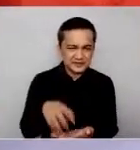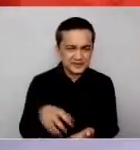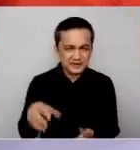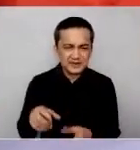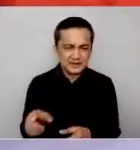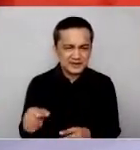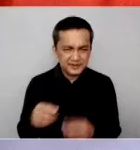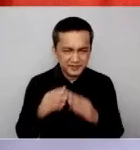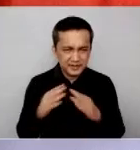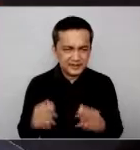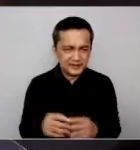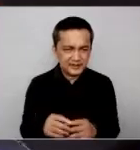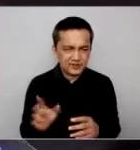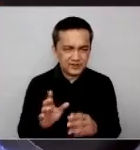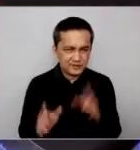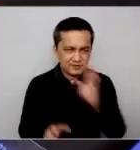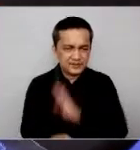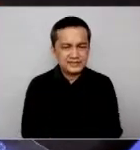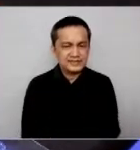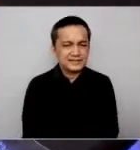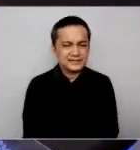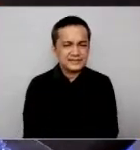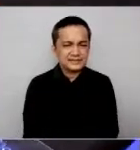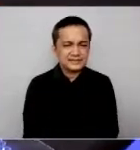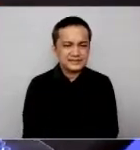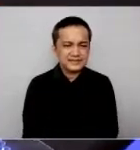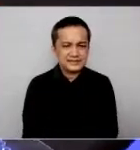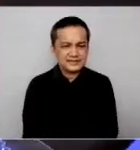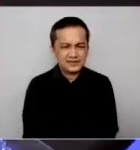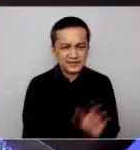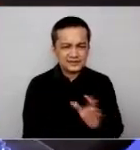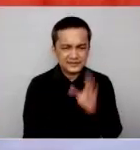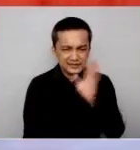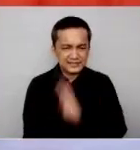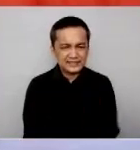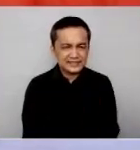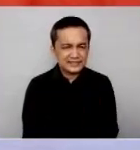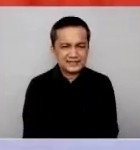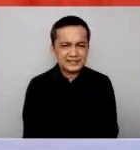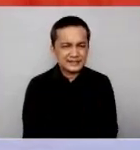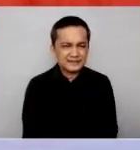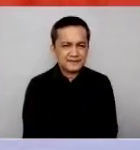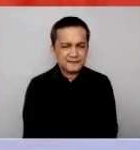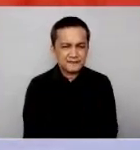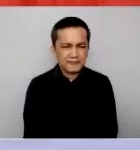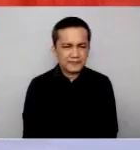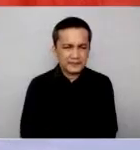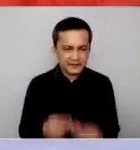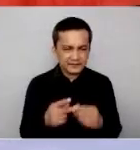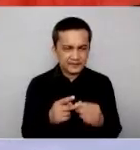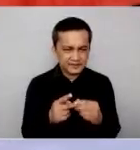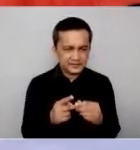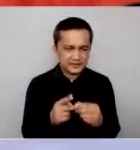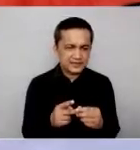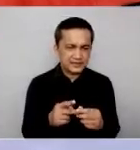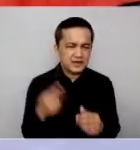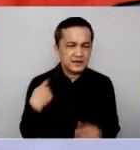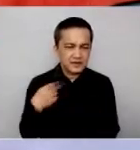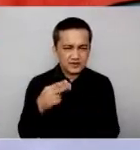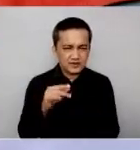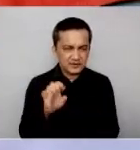Pero huwag yung babasagin, mga kids. Huwag yung babasagin. Medyo delikado tayo dyan. Kailangan po plastic cups with a hole. Pwede kayo